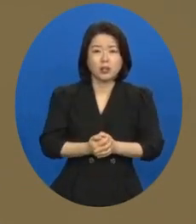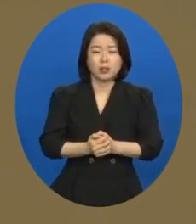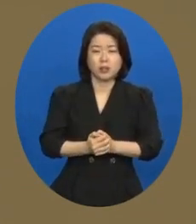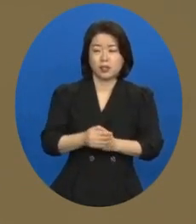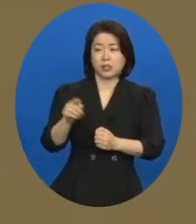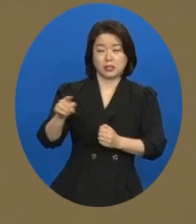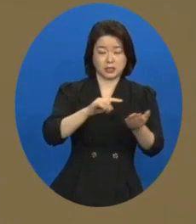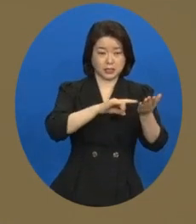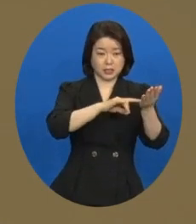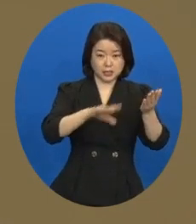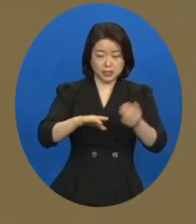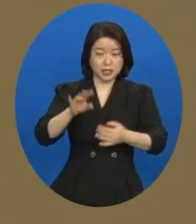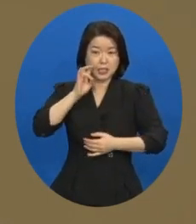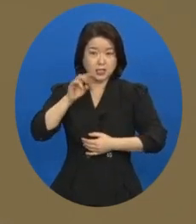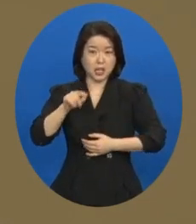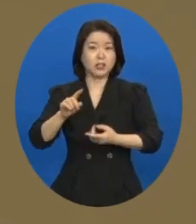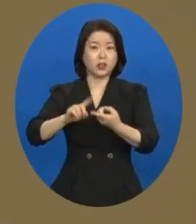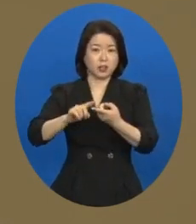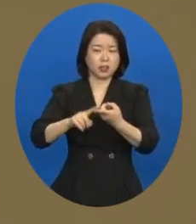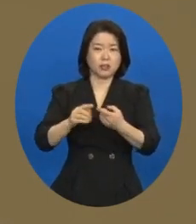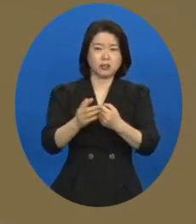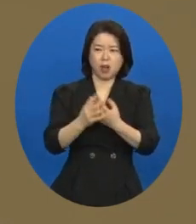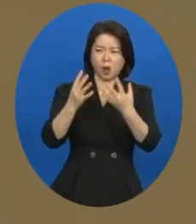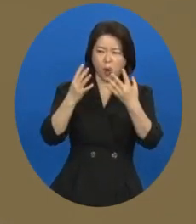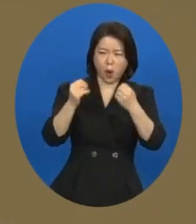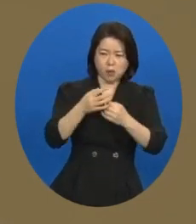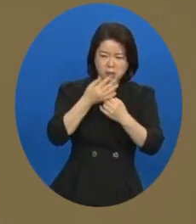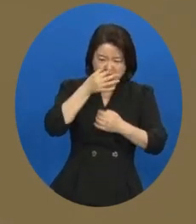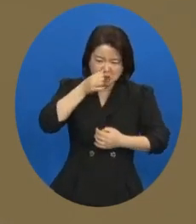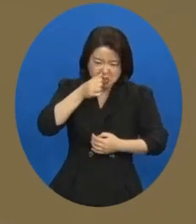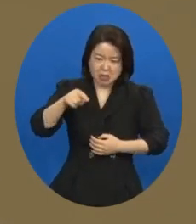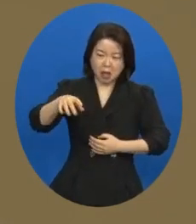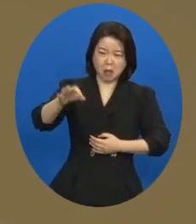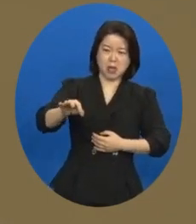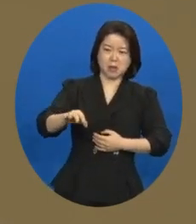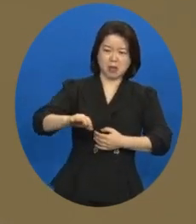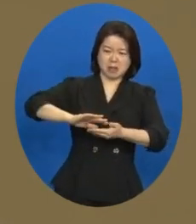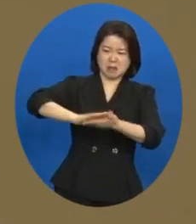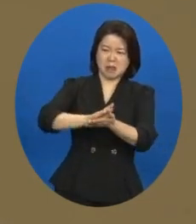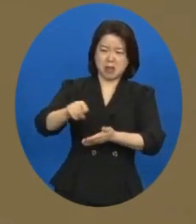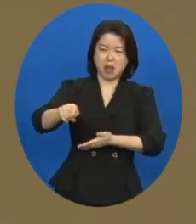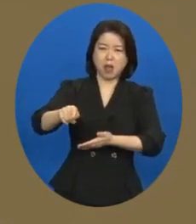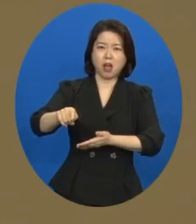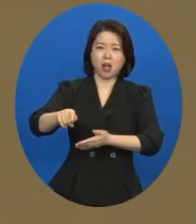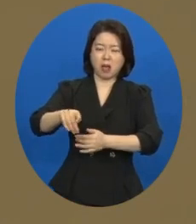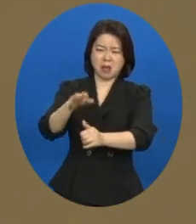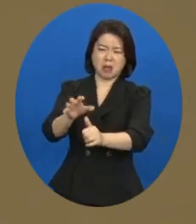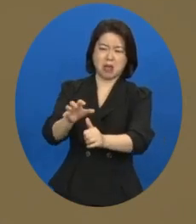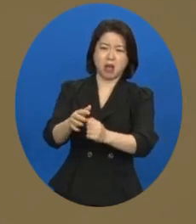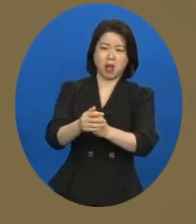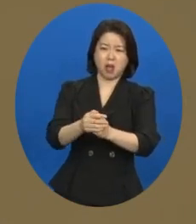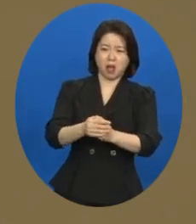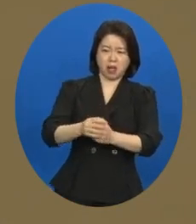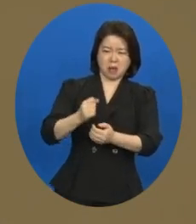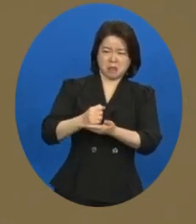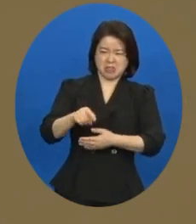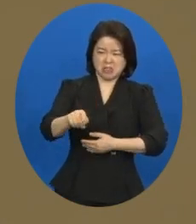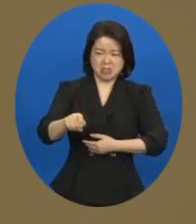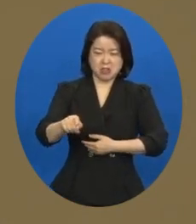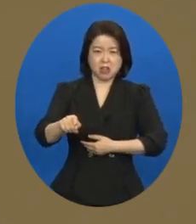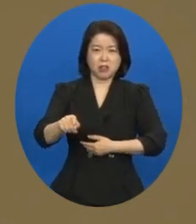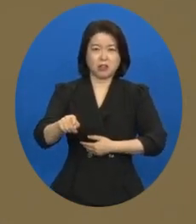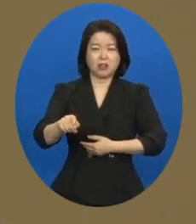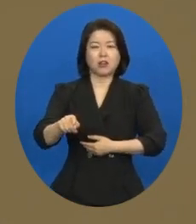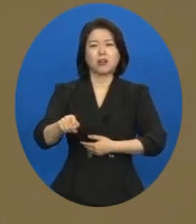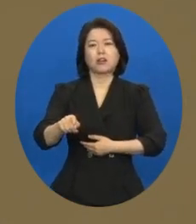세리와 창녀들을 얼마나 무시하고 멸시하고 짓밟고 헐뜯고